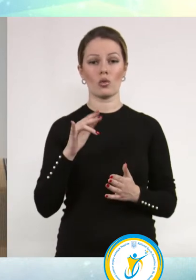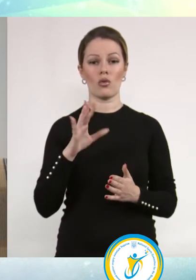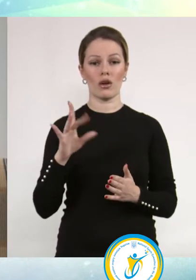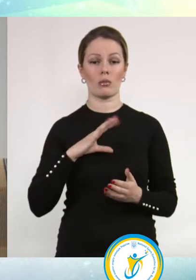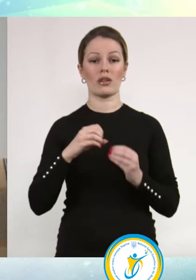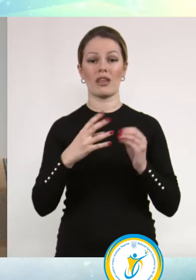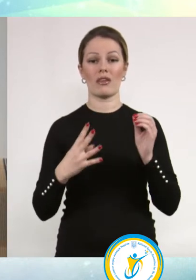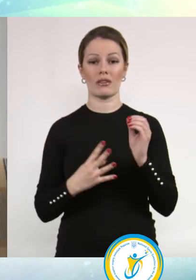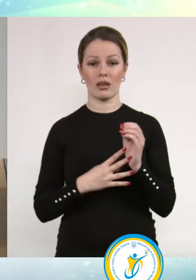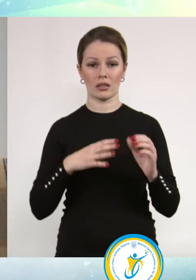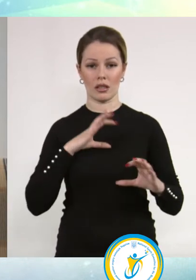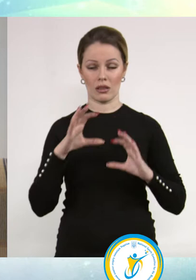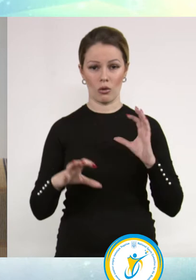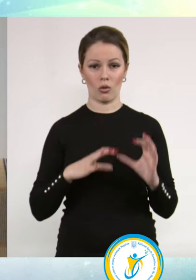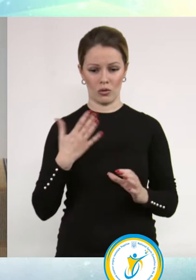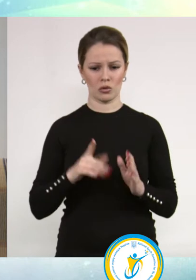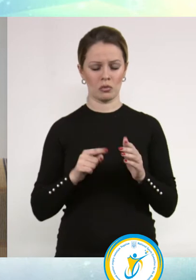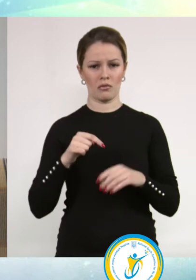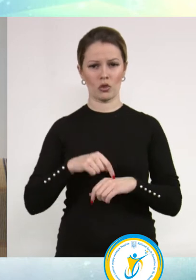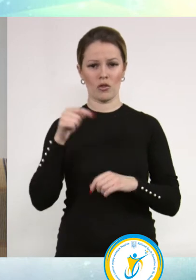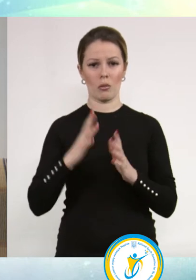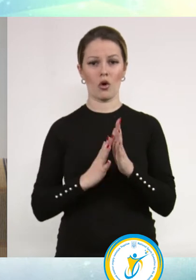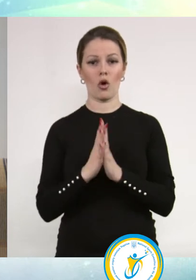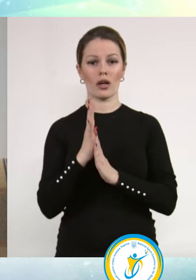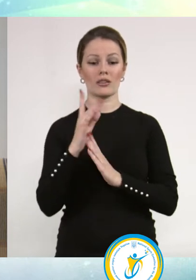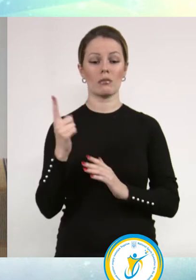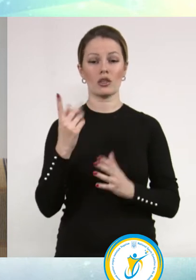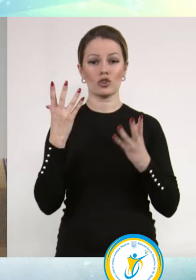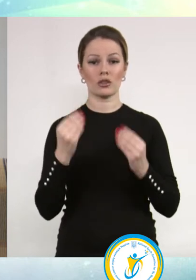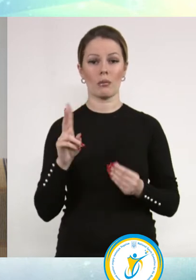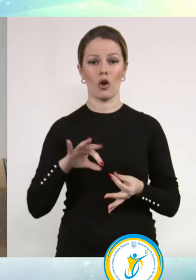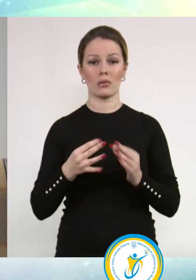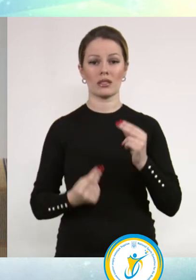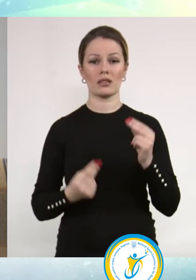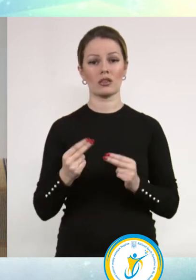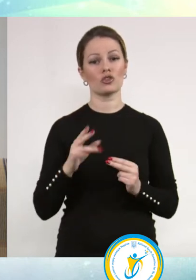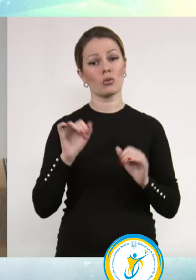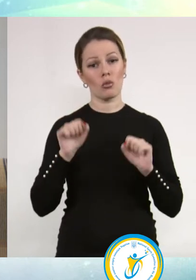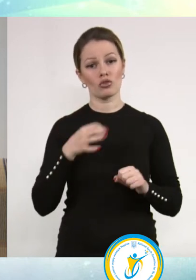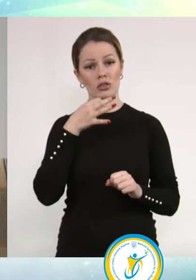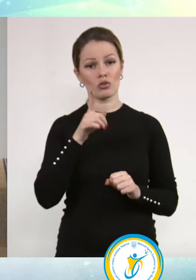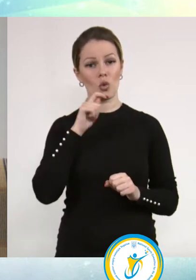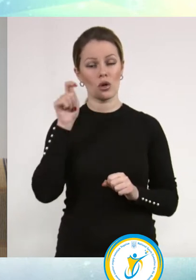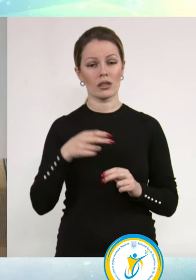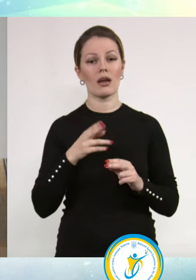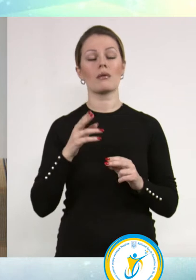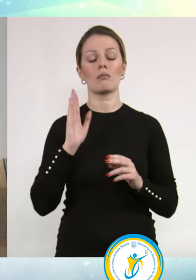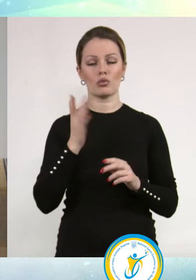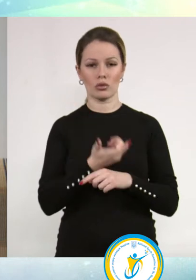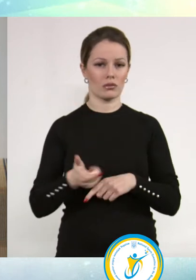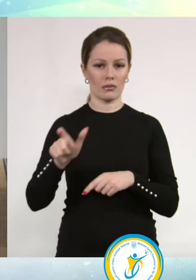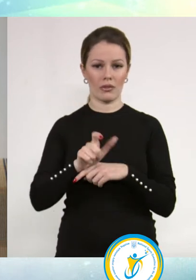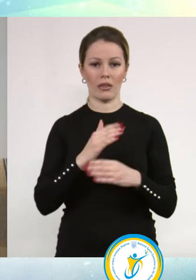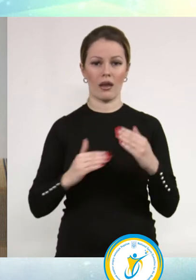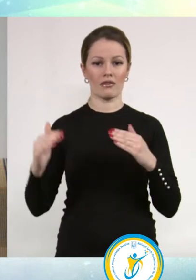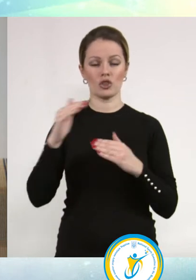Ванкувері у нас було 19. От відчувається такий прогрес. По перших днях Паралімпійських ігор, чи можна сказати, що Україна